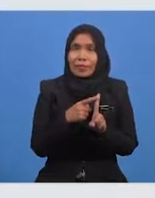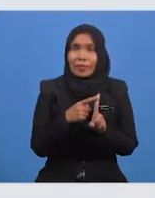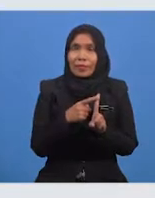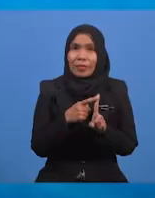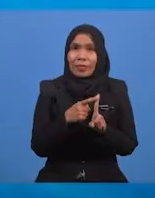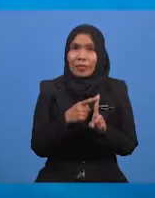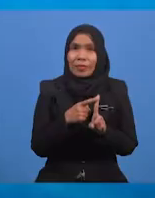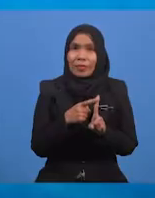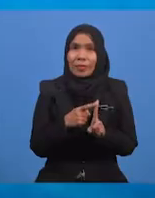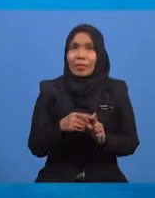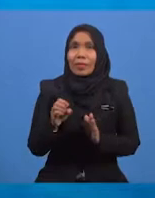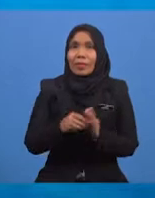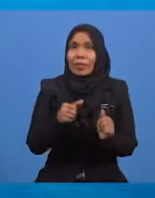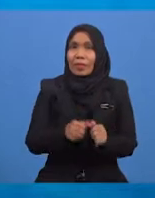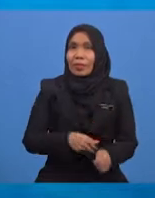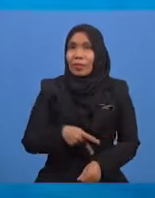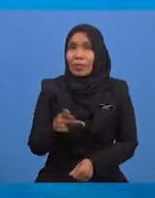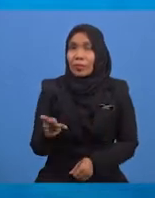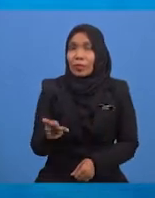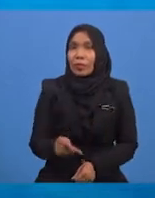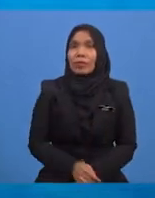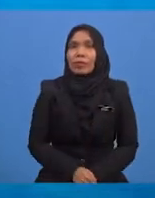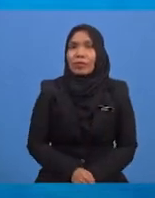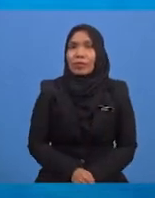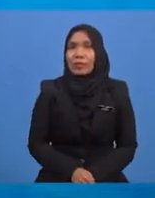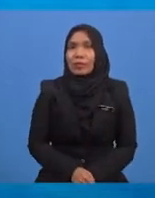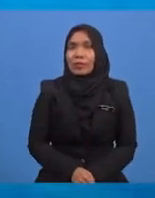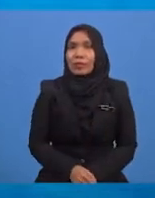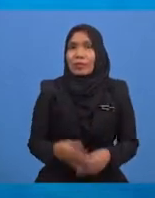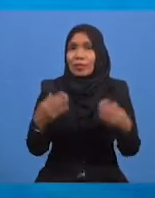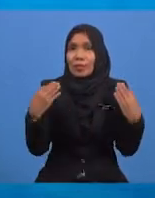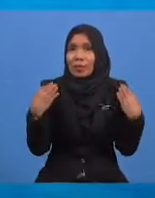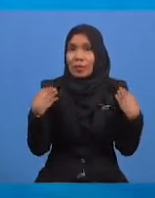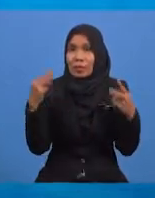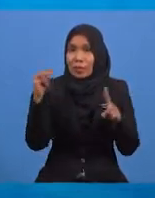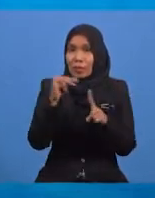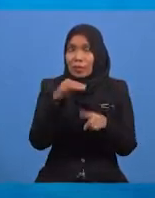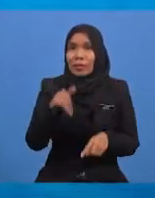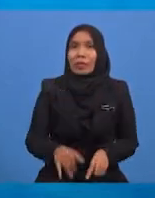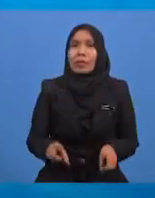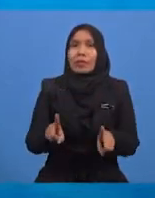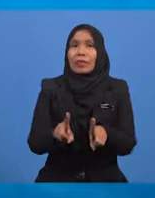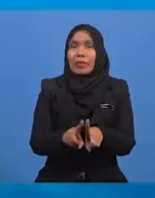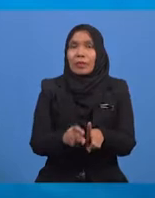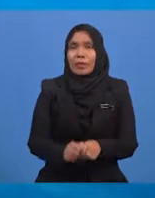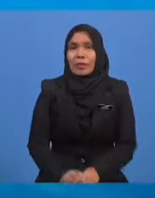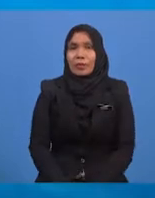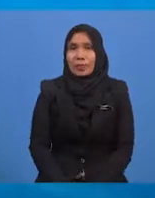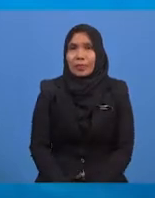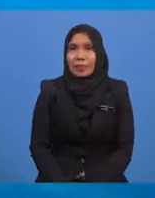terhad. Setiap produk yang dikeluarkan dengan matlamat yang sama, iaitu untuk memenuhi kehendak dan keperluan